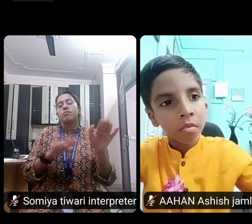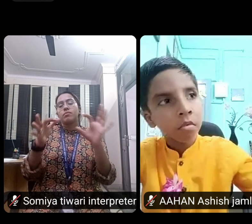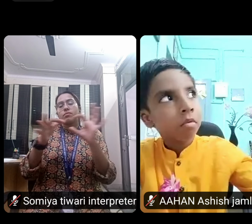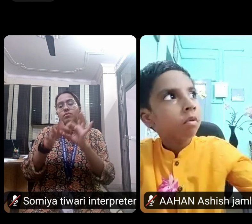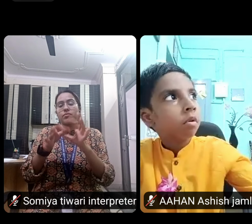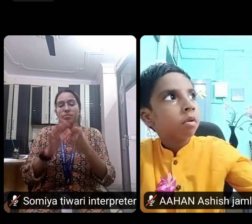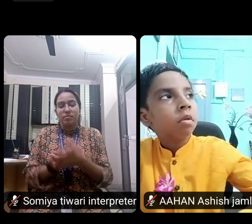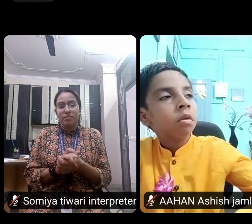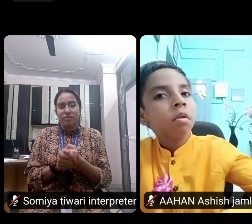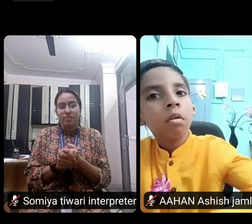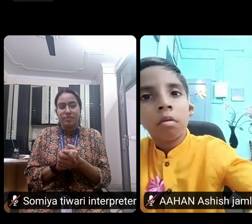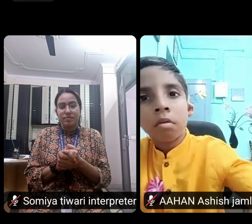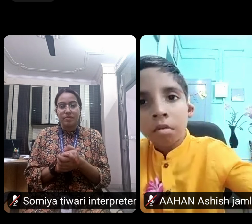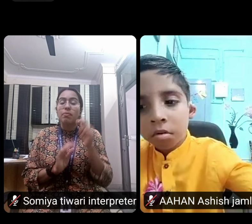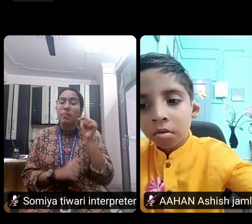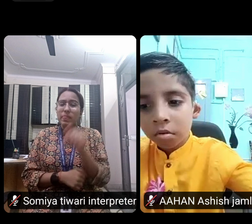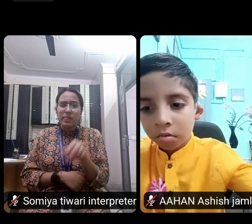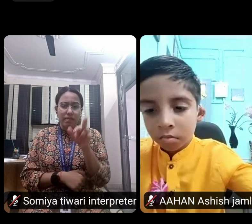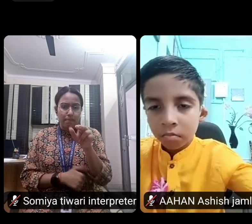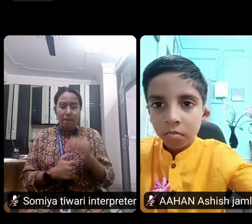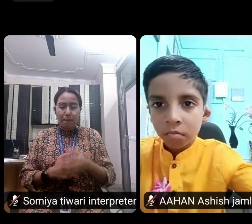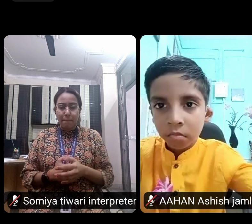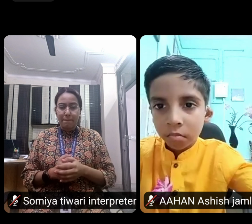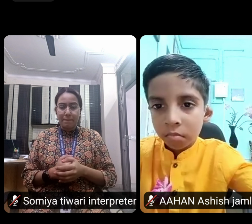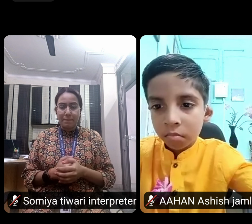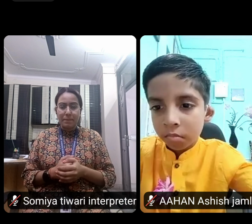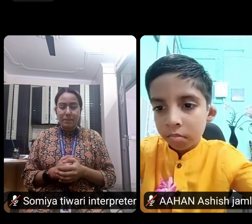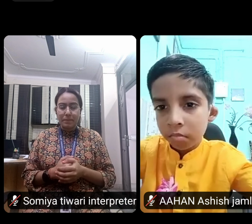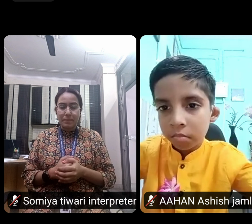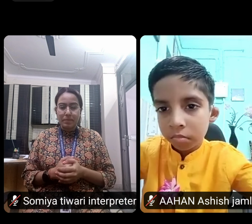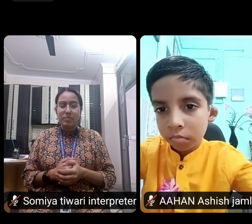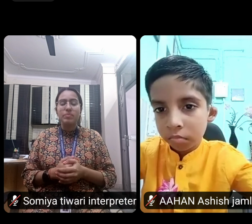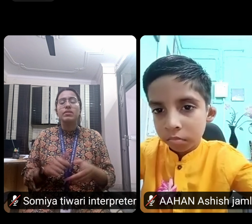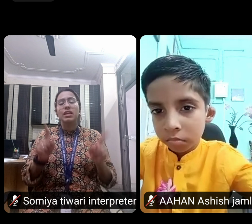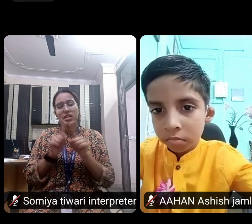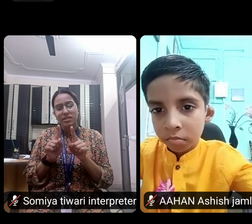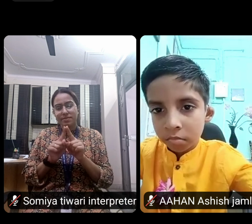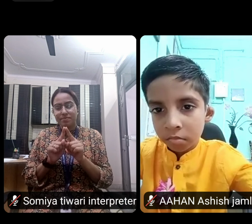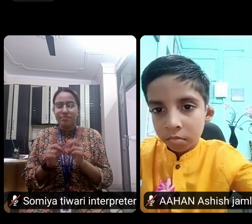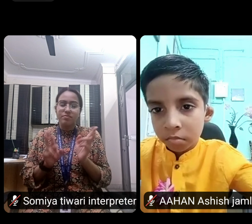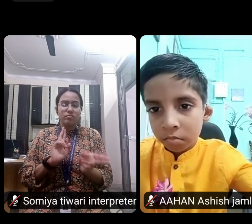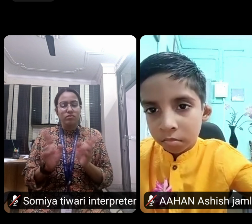तो इसका मतलब ये हुआ कि कुछ बच्चे तो नियर नॉर्मल